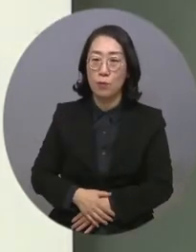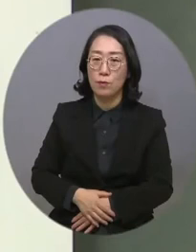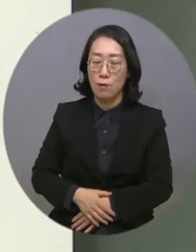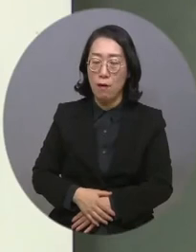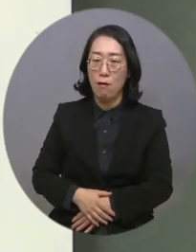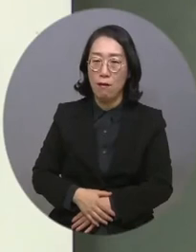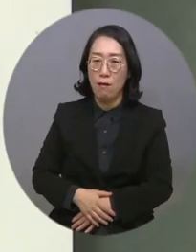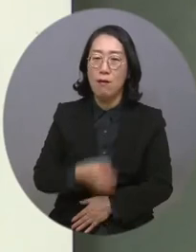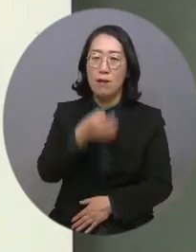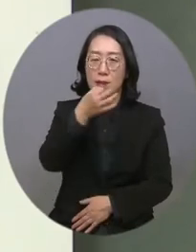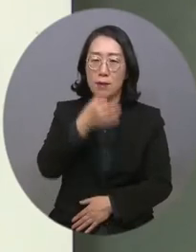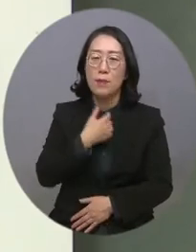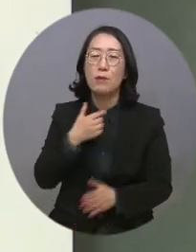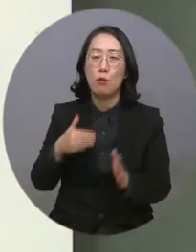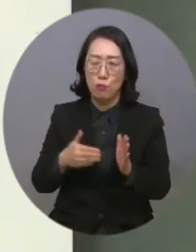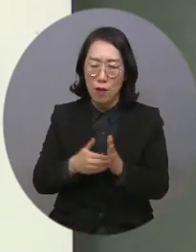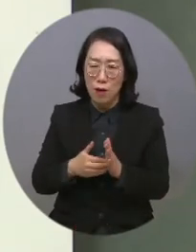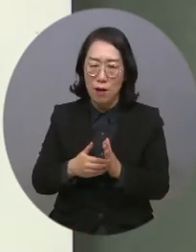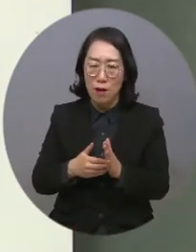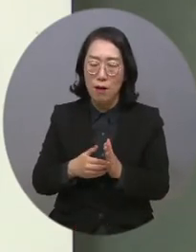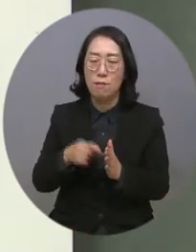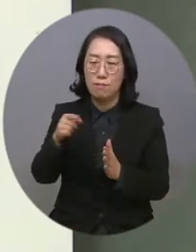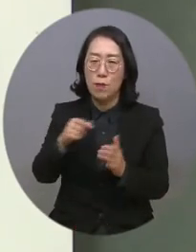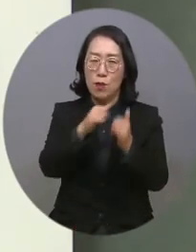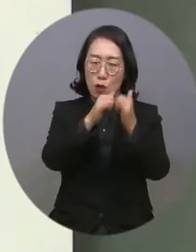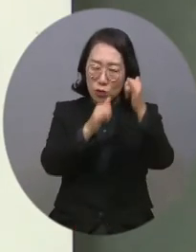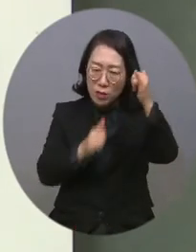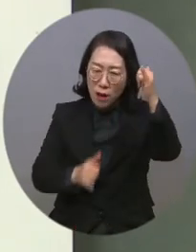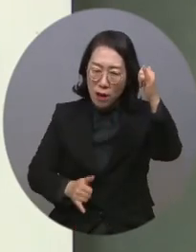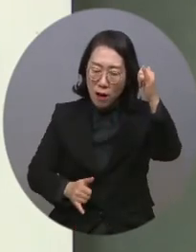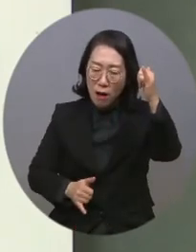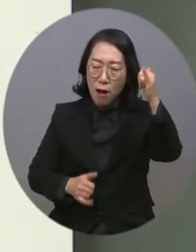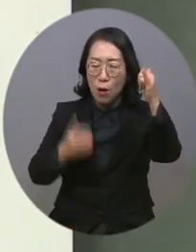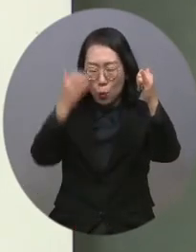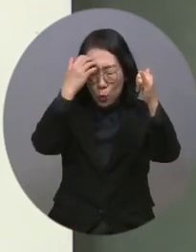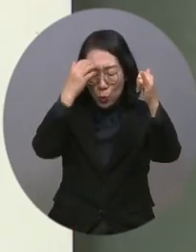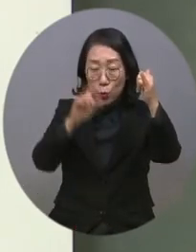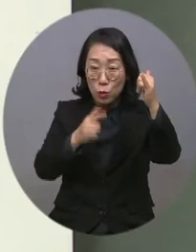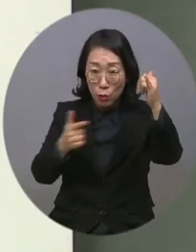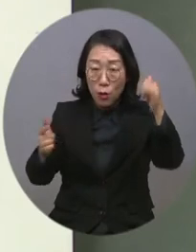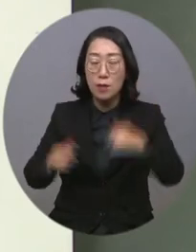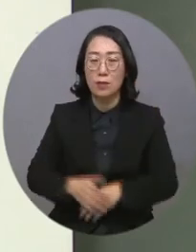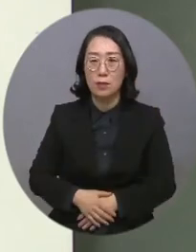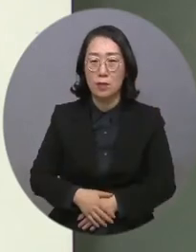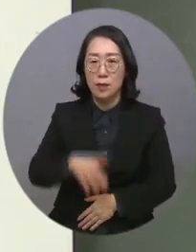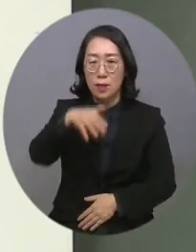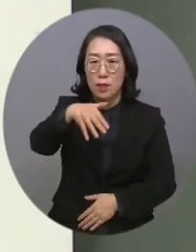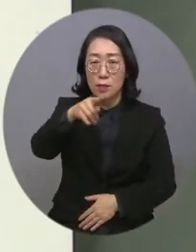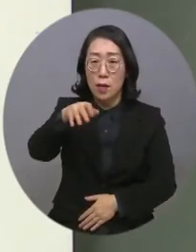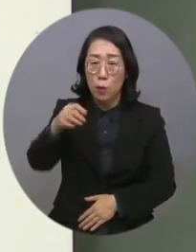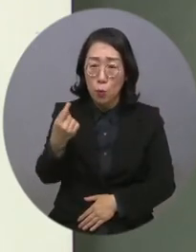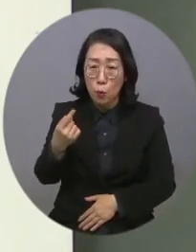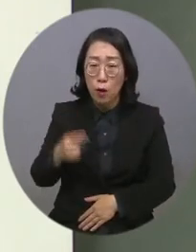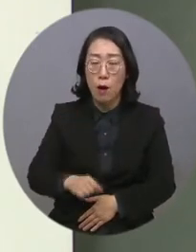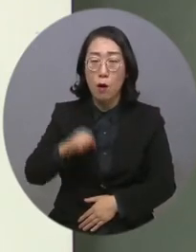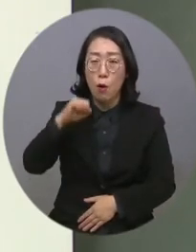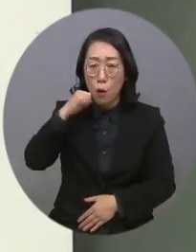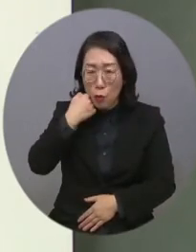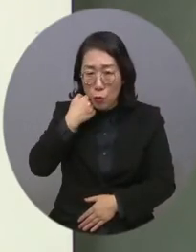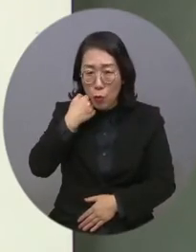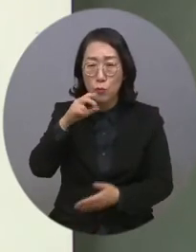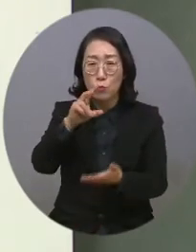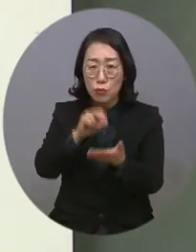참 힘든 역사를 살아왔구나. 체코가 의외로 굉장히 어려운